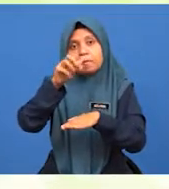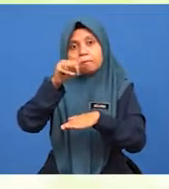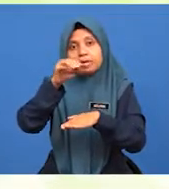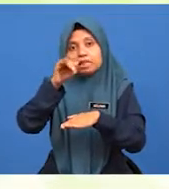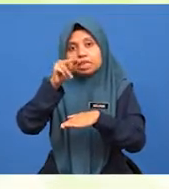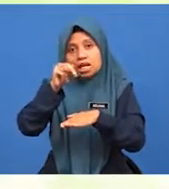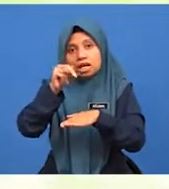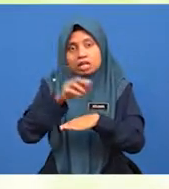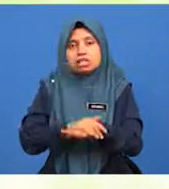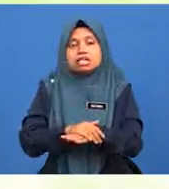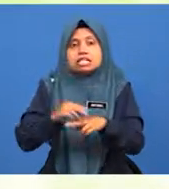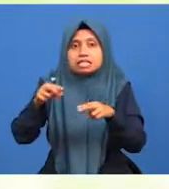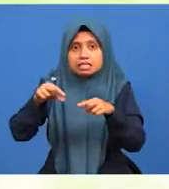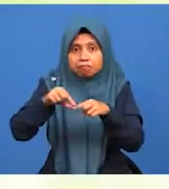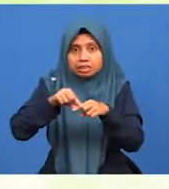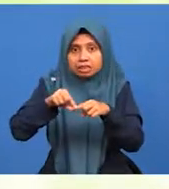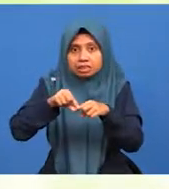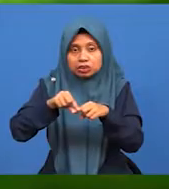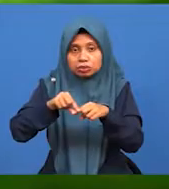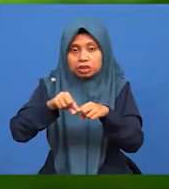Sepasang stoking adik sudah koyak.